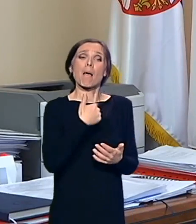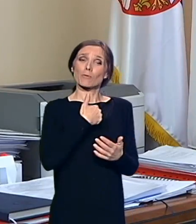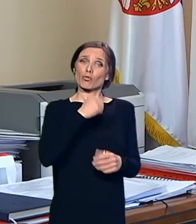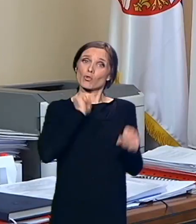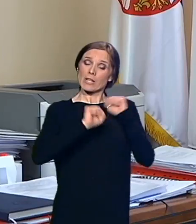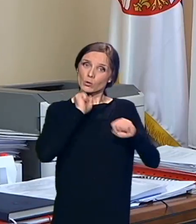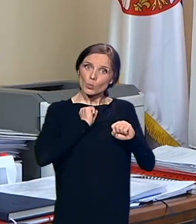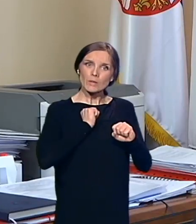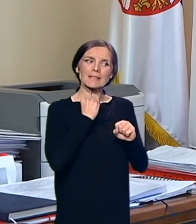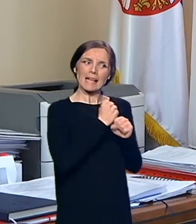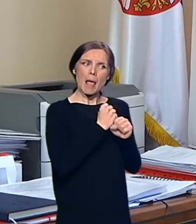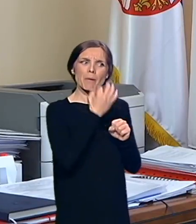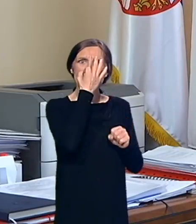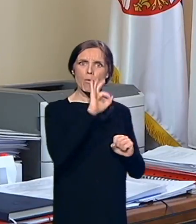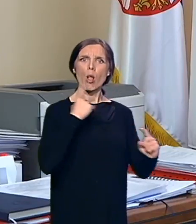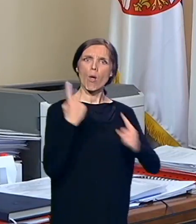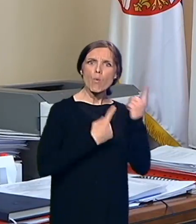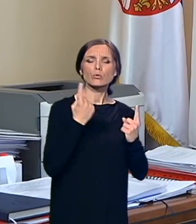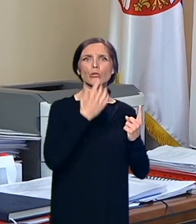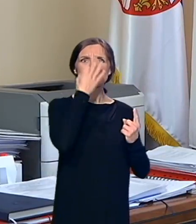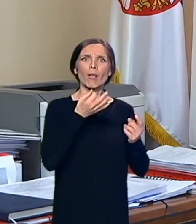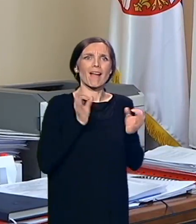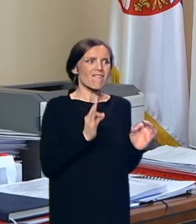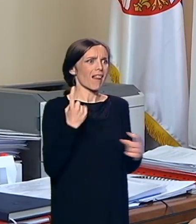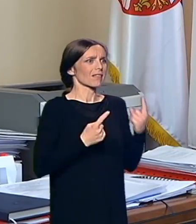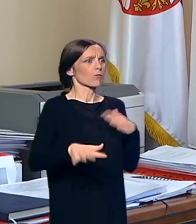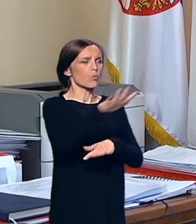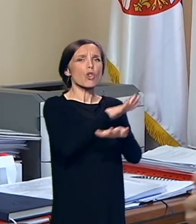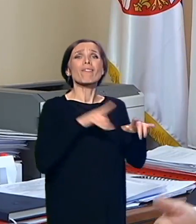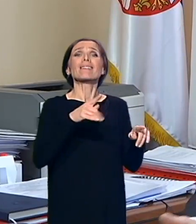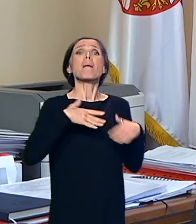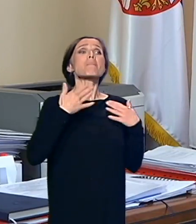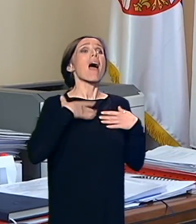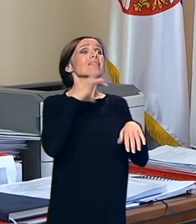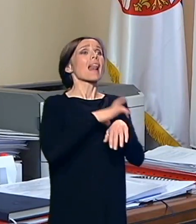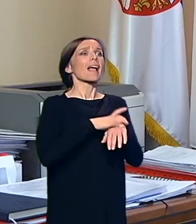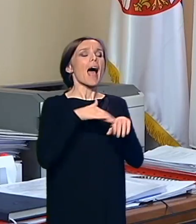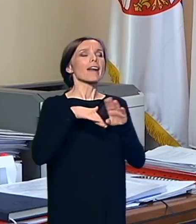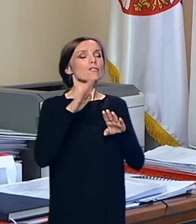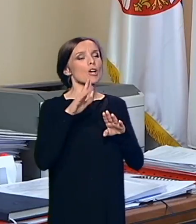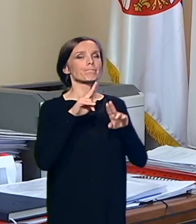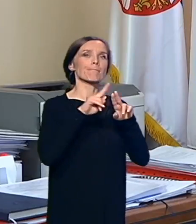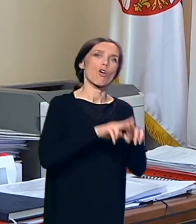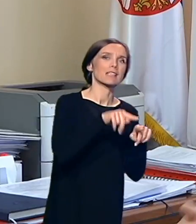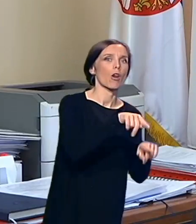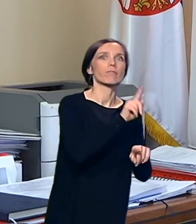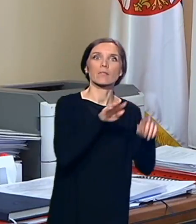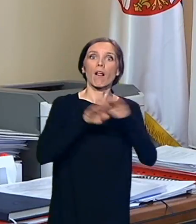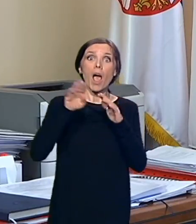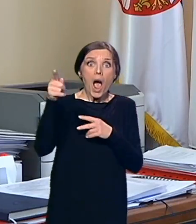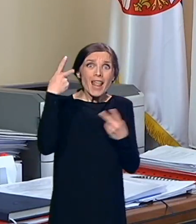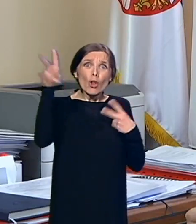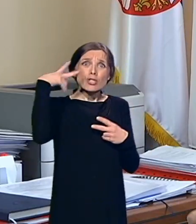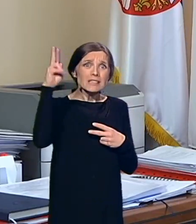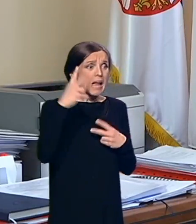stvorimo bolje uslove, kvalitetnije uslove, da zadržimo naše mlade lekare koji su sve više i više cenjeni u